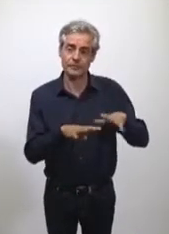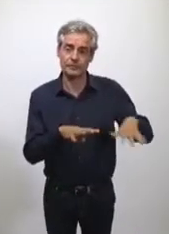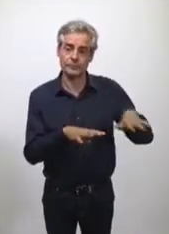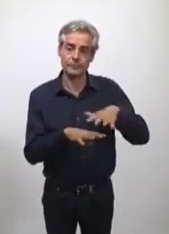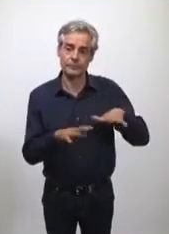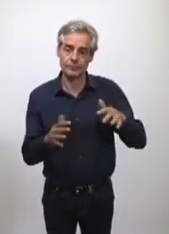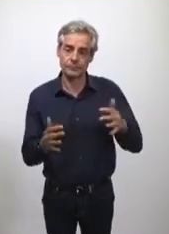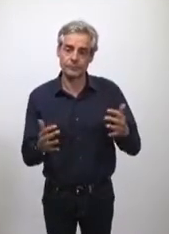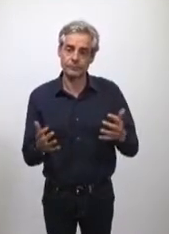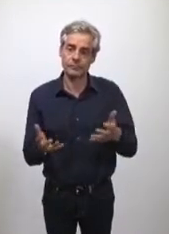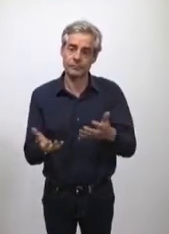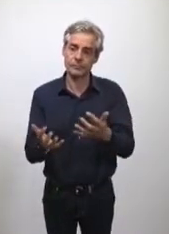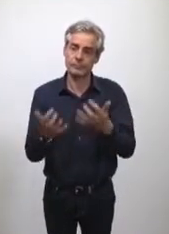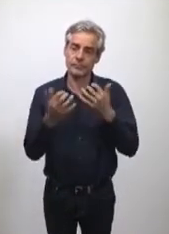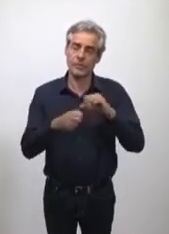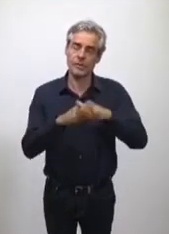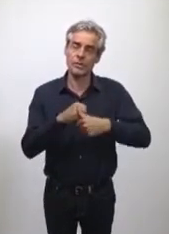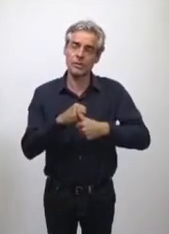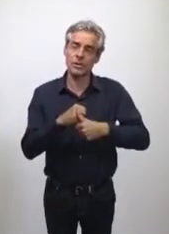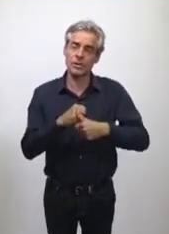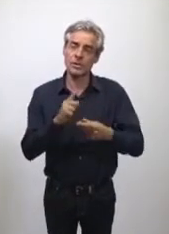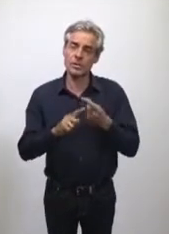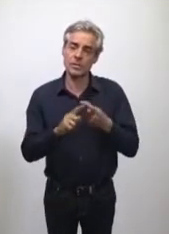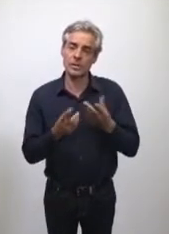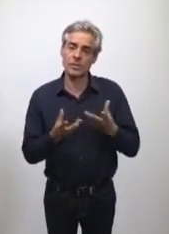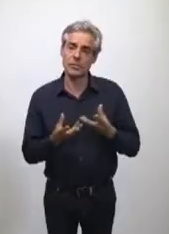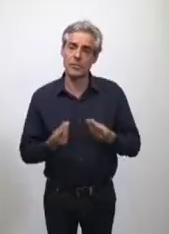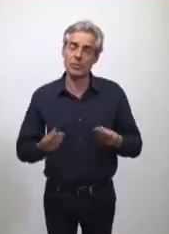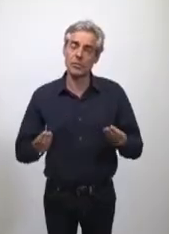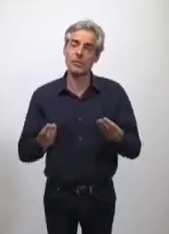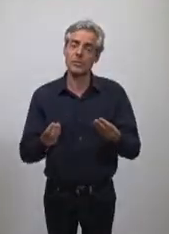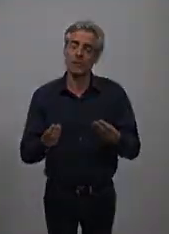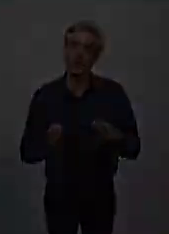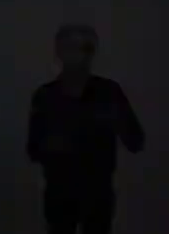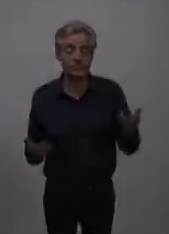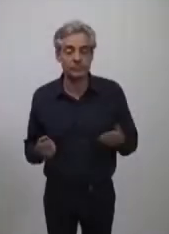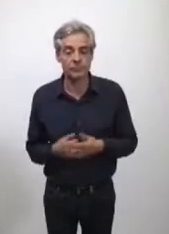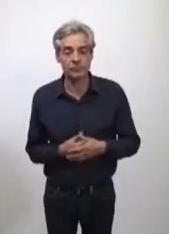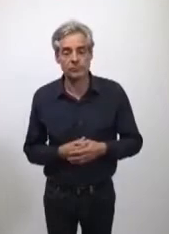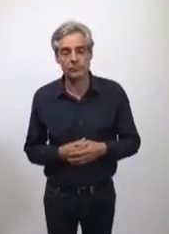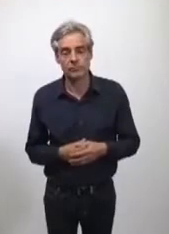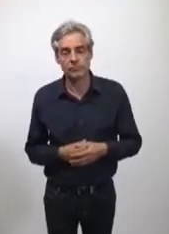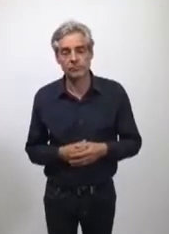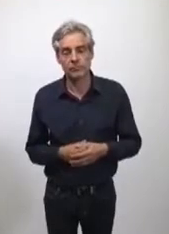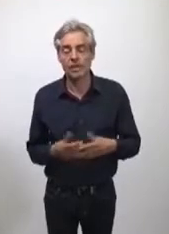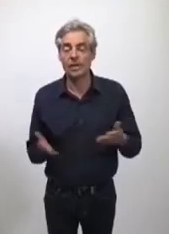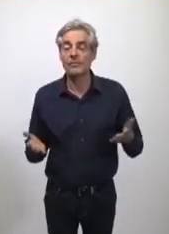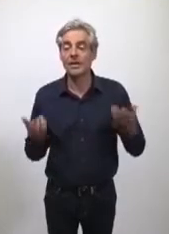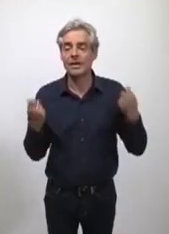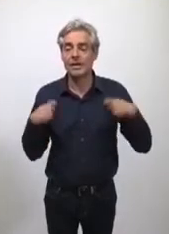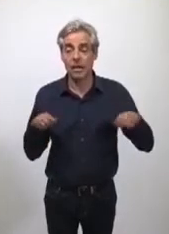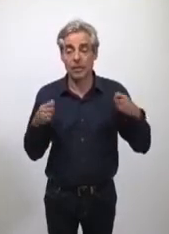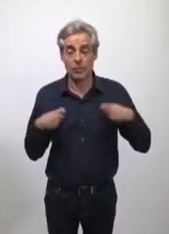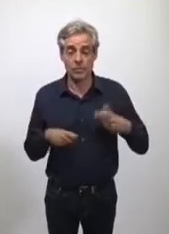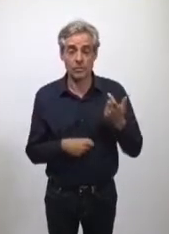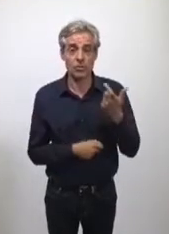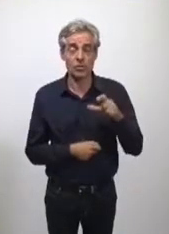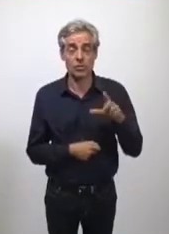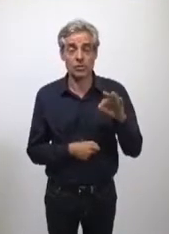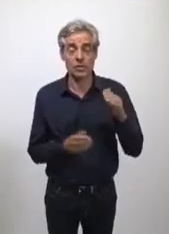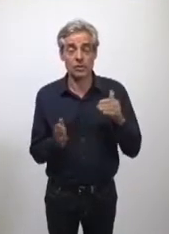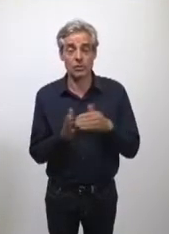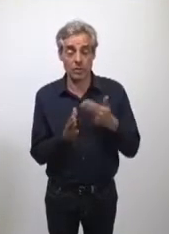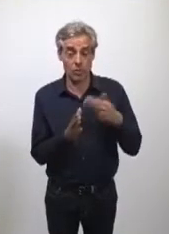attire certaines typologies de commerce et de public. Les frais occasionnés sont bien de 250 000